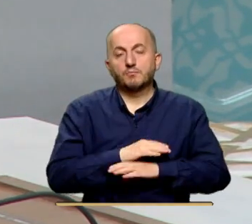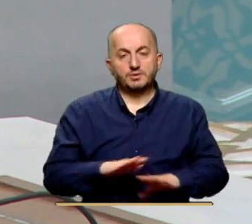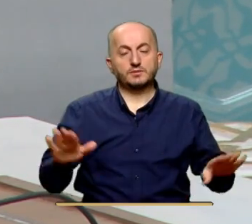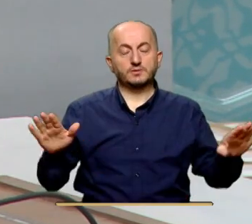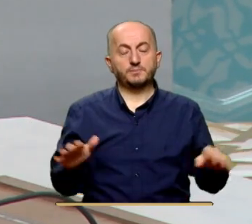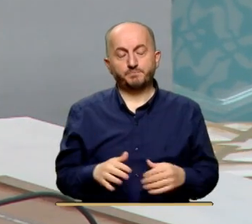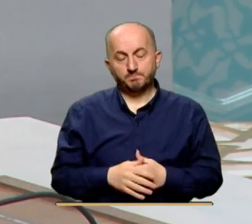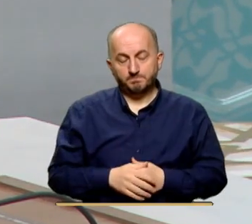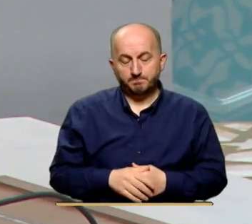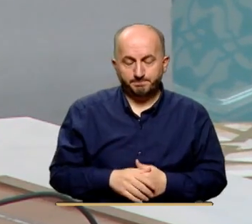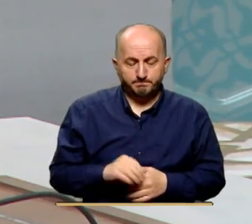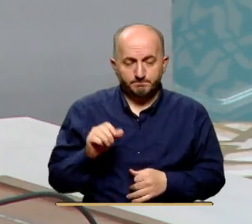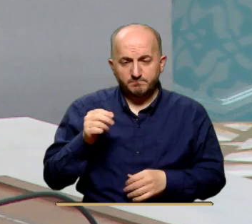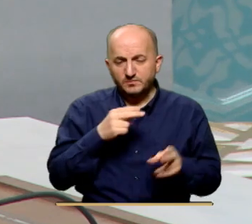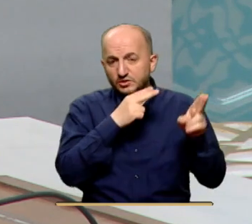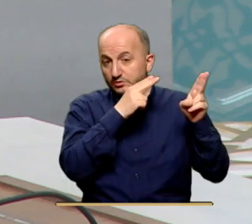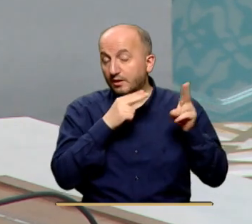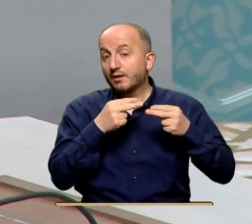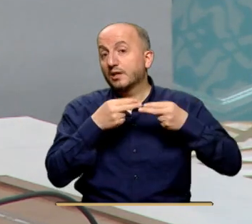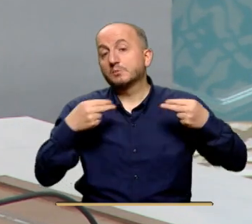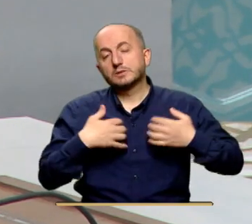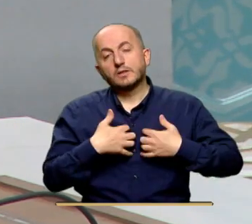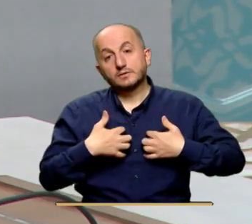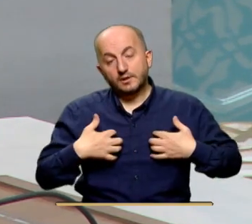kardeşlerim, Çanakkale bir destandır.